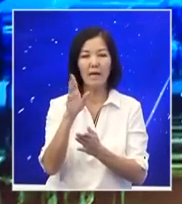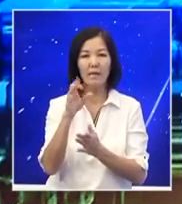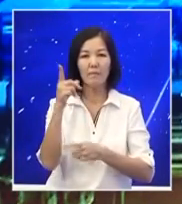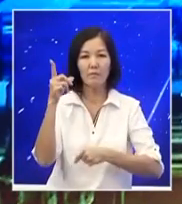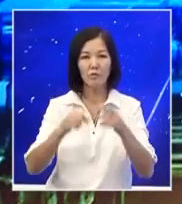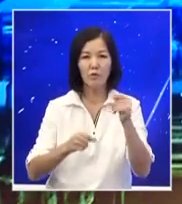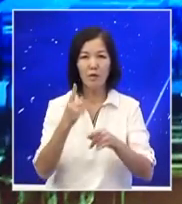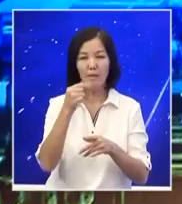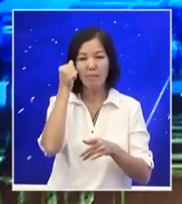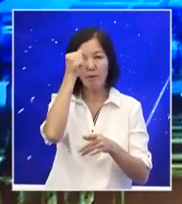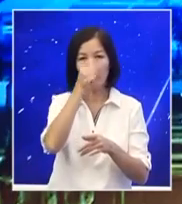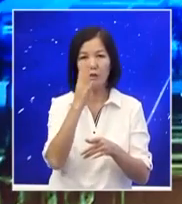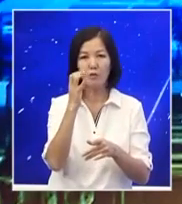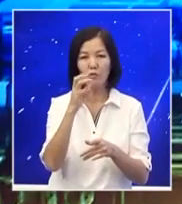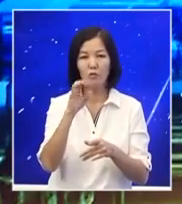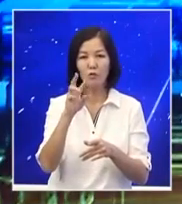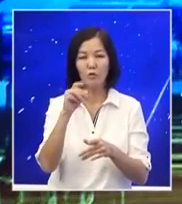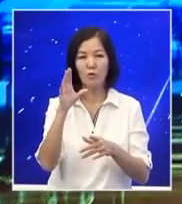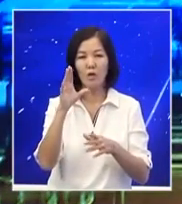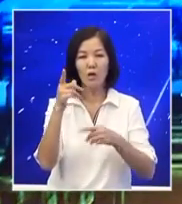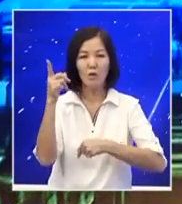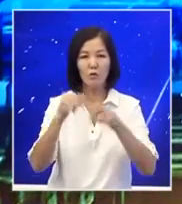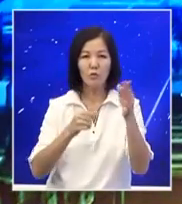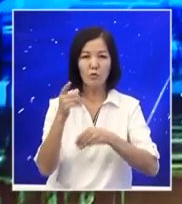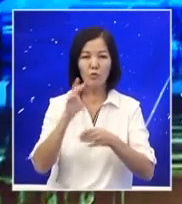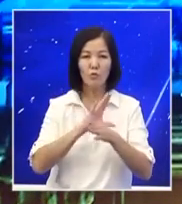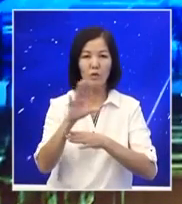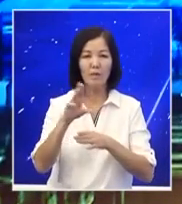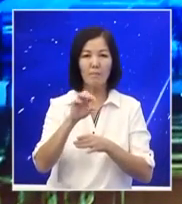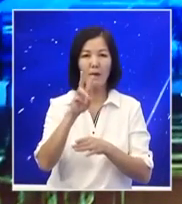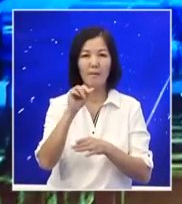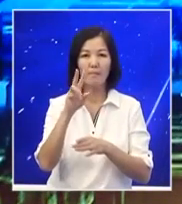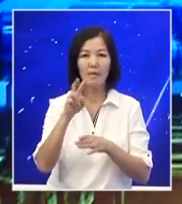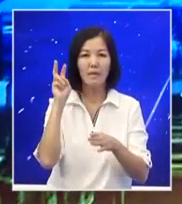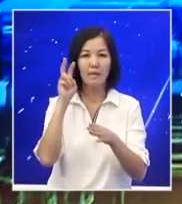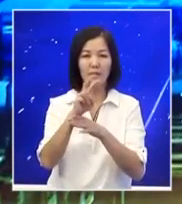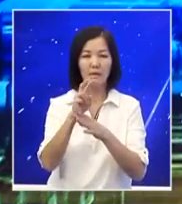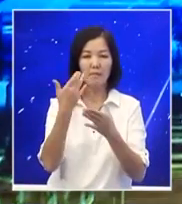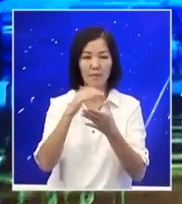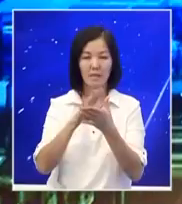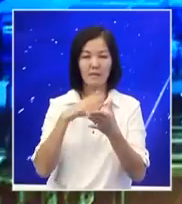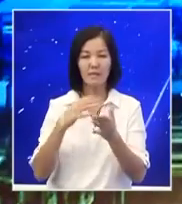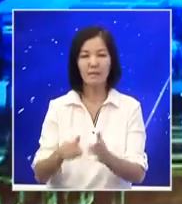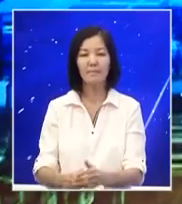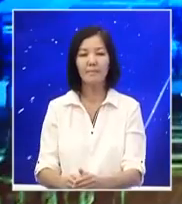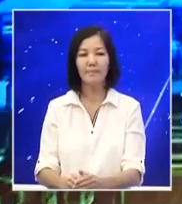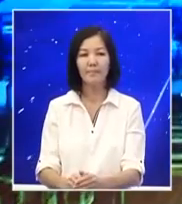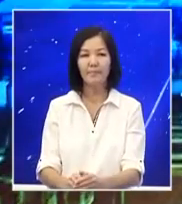фермасы жылына 400 тонна сүт өндіреді. Асқар Мамин сапар соңында тыныс тірлігімен танысты.